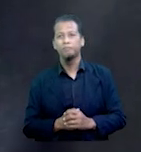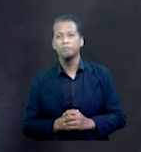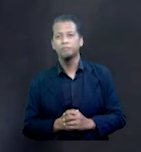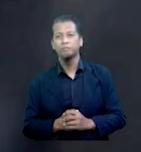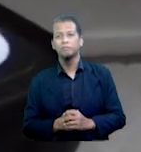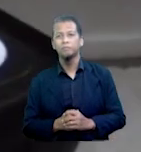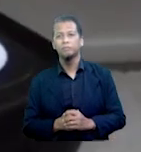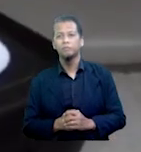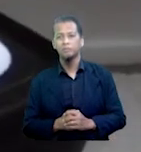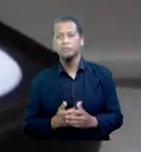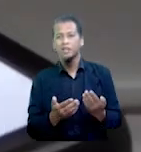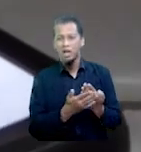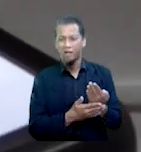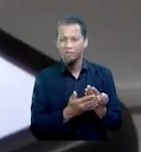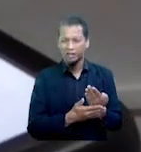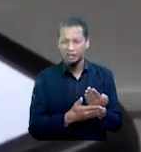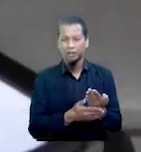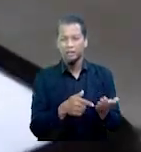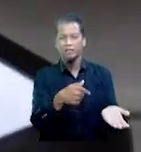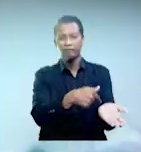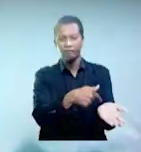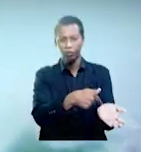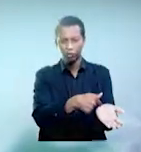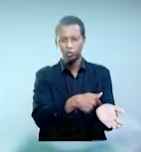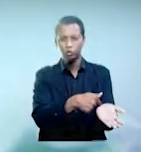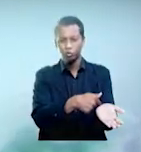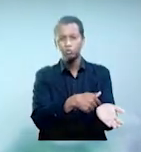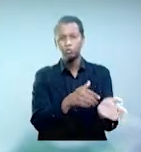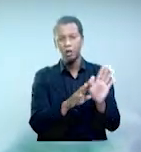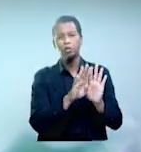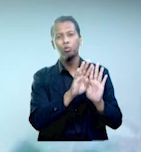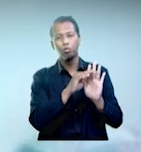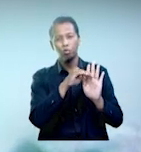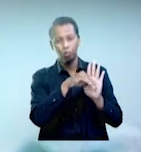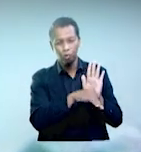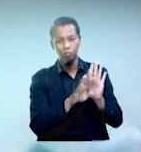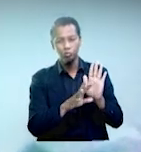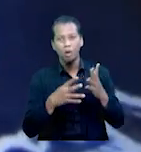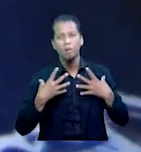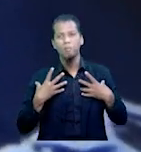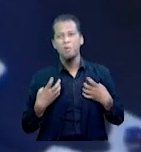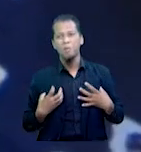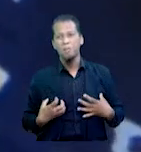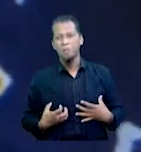Sempat dirawat dan mendapatkan infus, panas badan Ziyad menurun namun badannya membengkak dan tidak dapat buang air